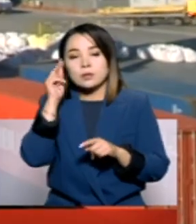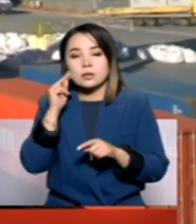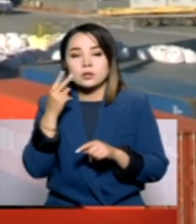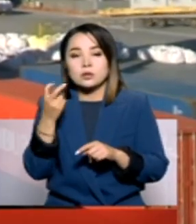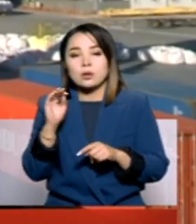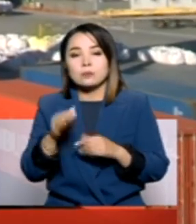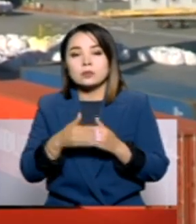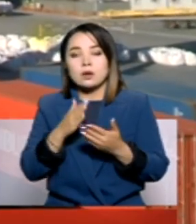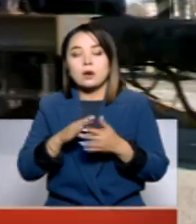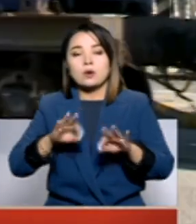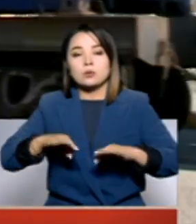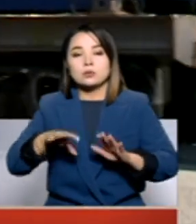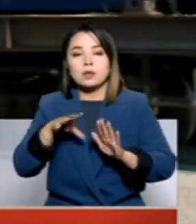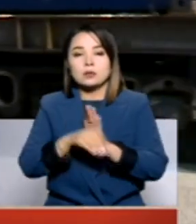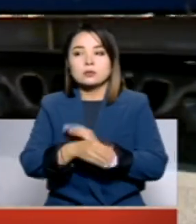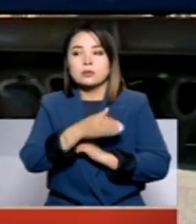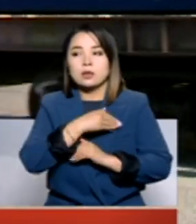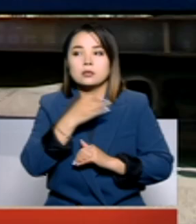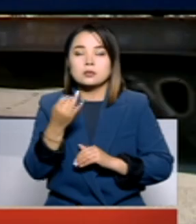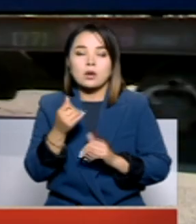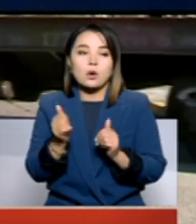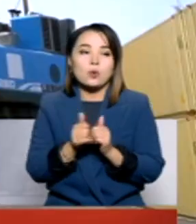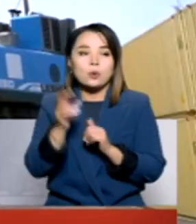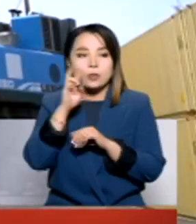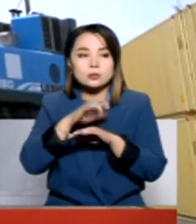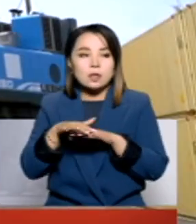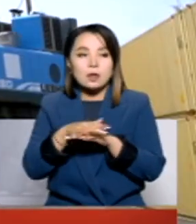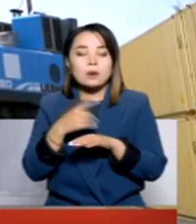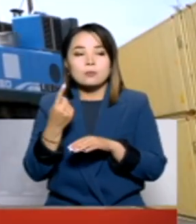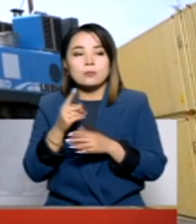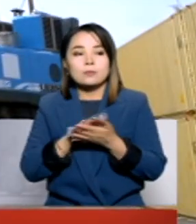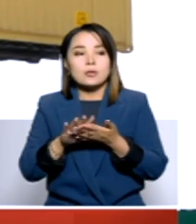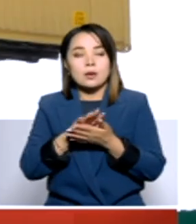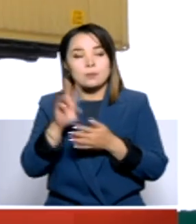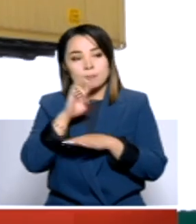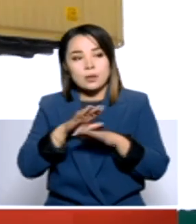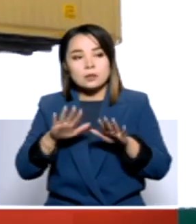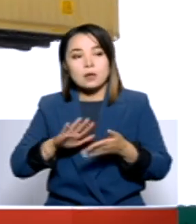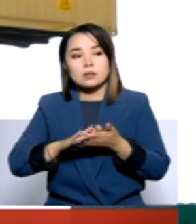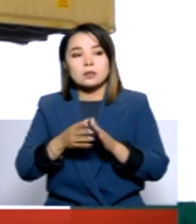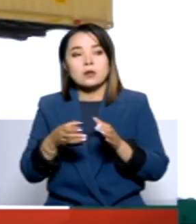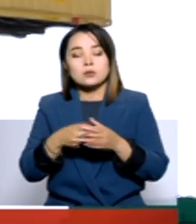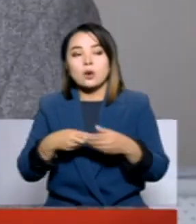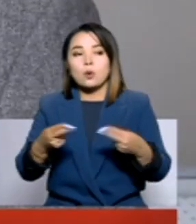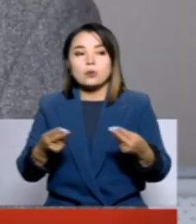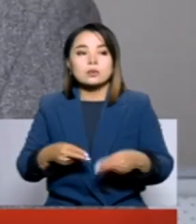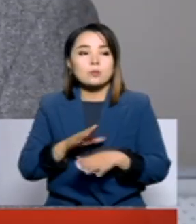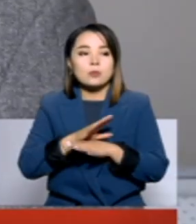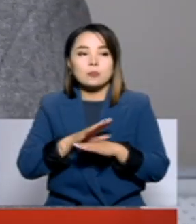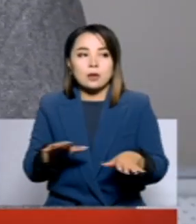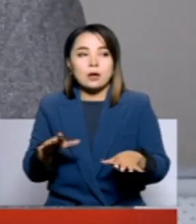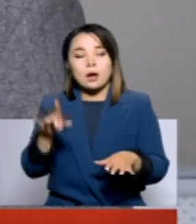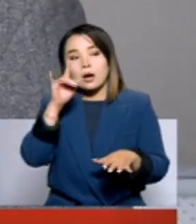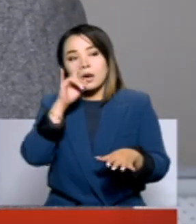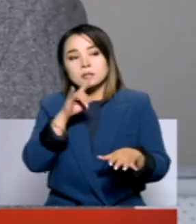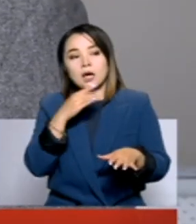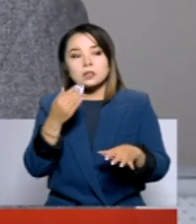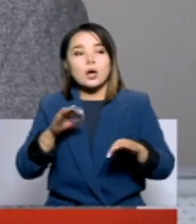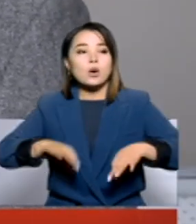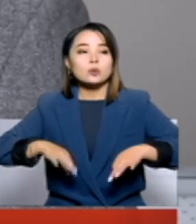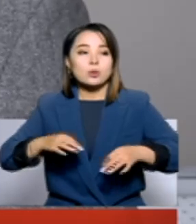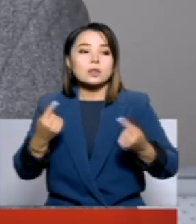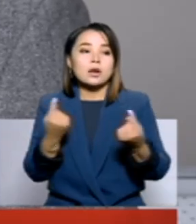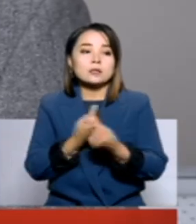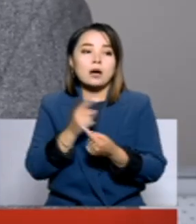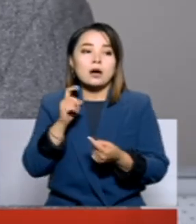мың қазақстандық көлік кірмек. Бір қызығы, көрші ел бұған дейін бірде-бір мемлекетпен мұндай келісімге қол қоймаған. Қазақстан көлік